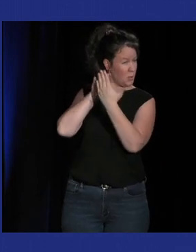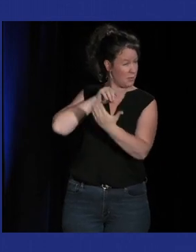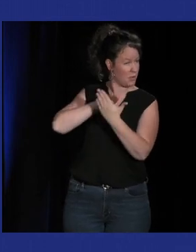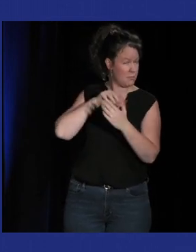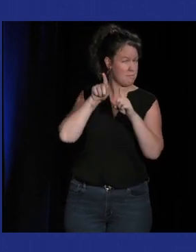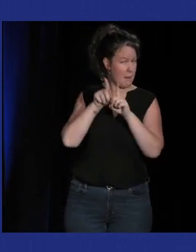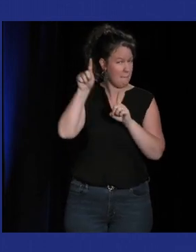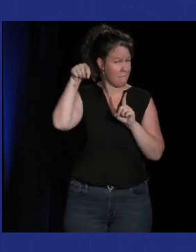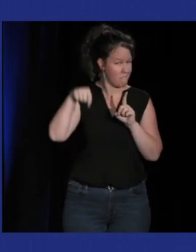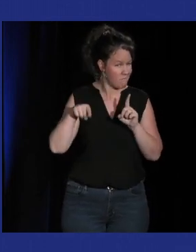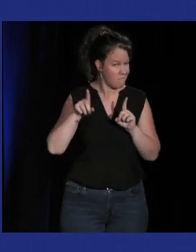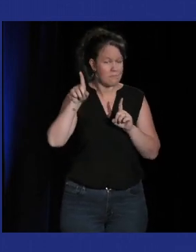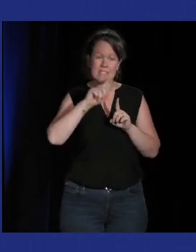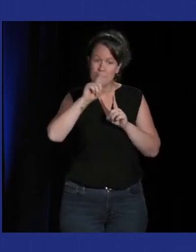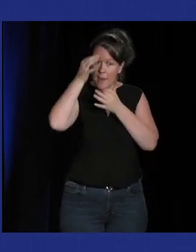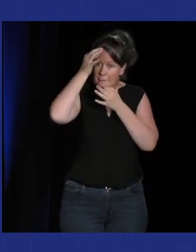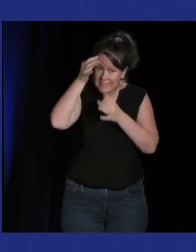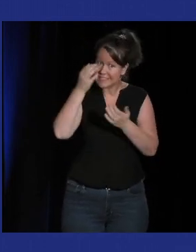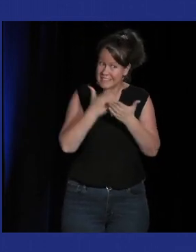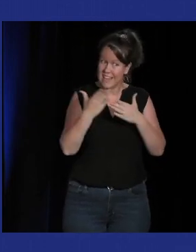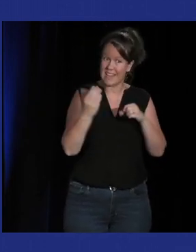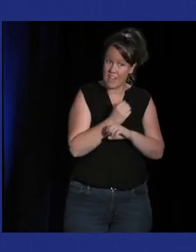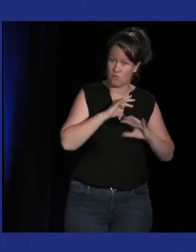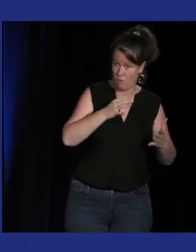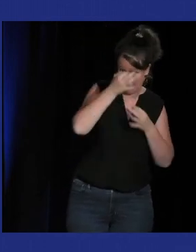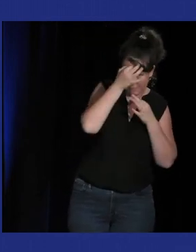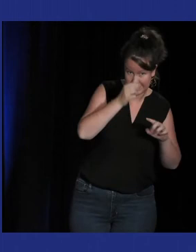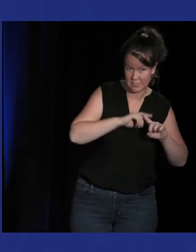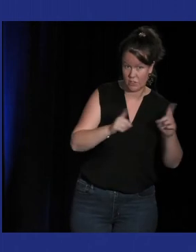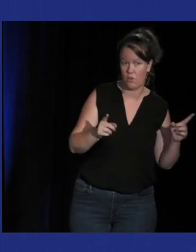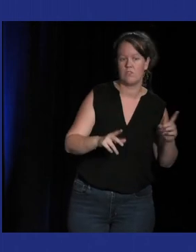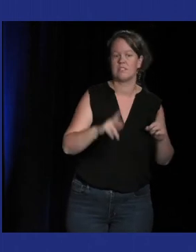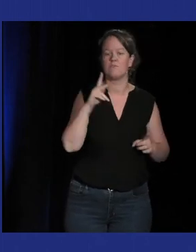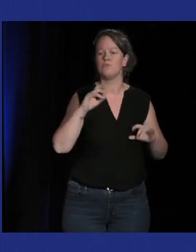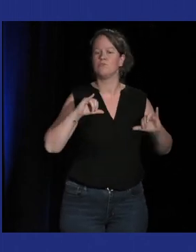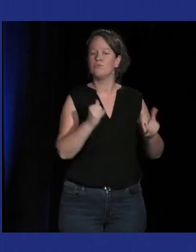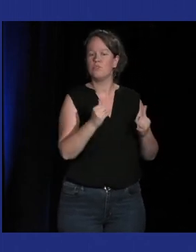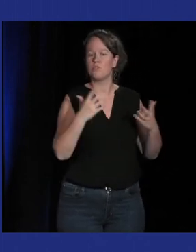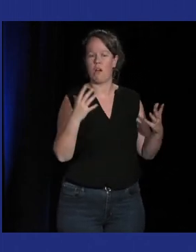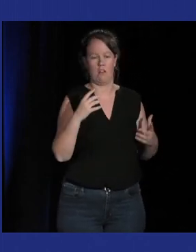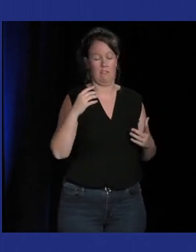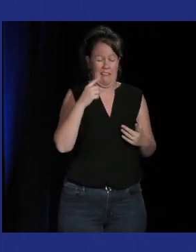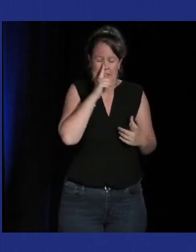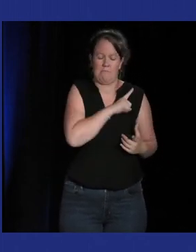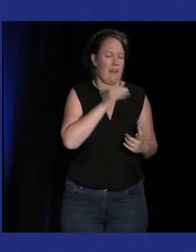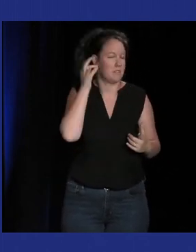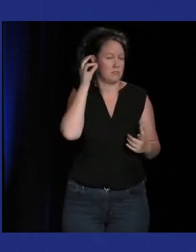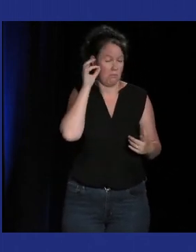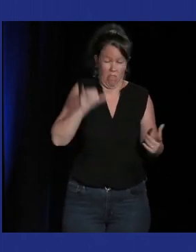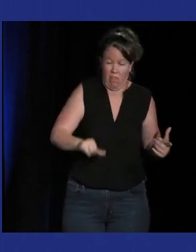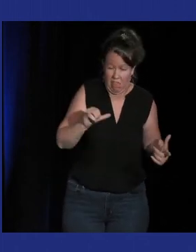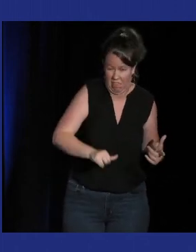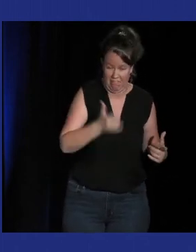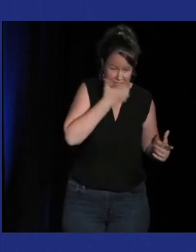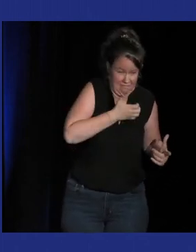'ailleurs s'accorde à dire à bien reproduire une musique ce qui est drôle dans Tromblechamp c'est juste que ça sonne n'importe comment et du coup c'est ça qui fait que le jeu est fun mais du coup on se base sur